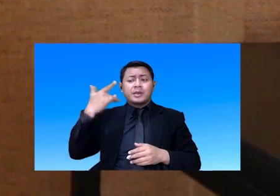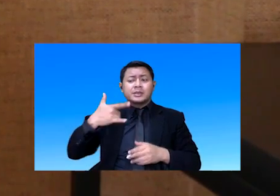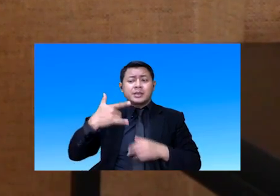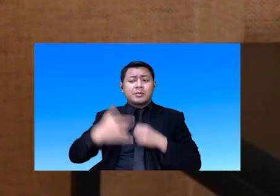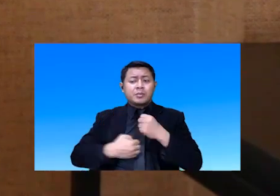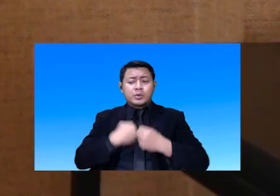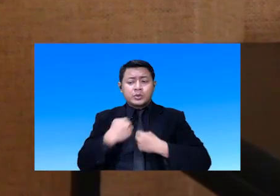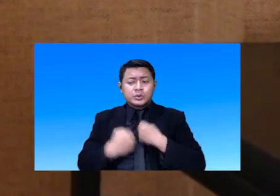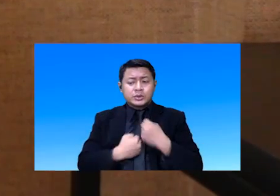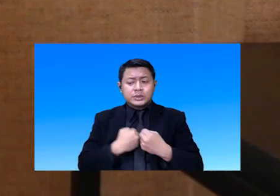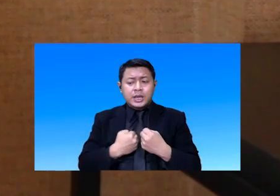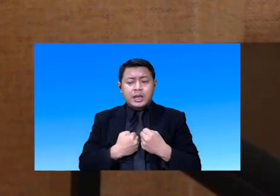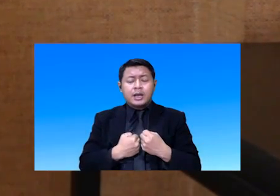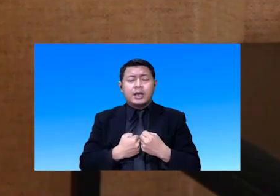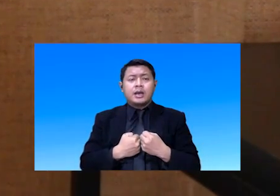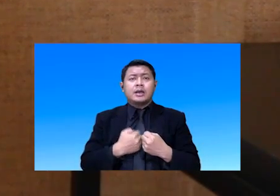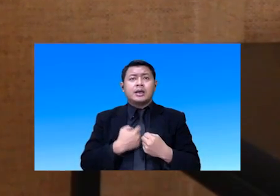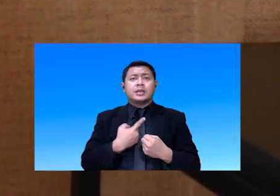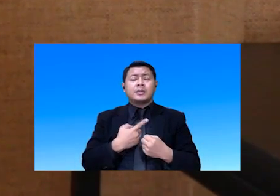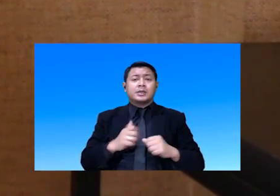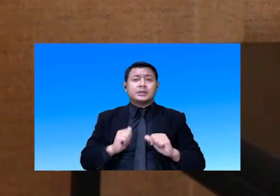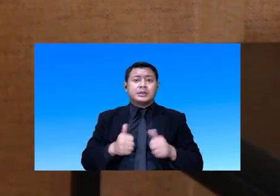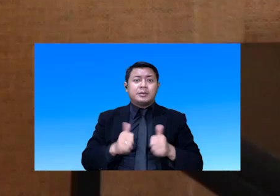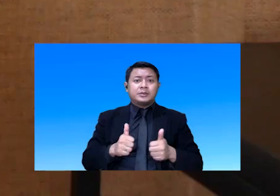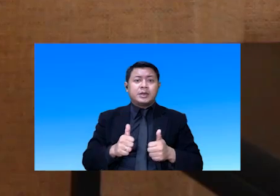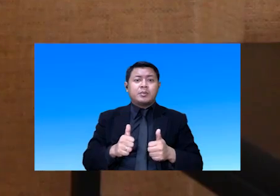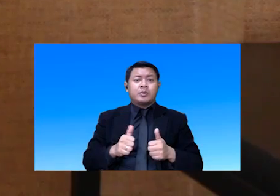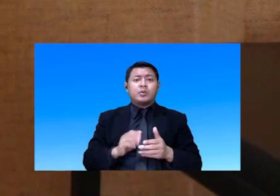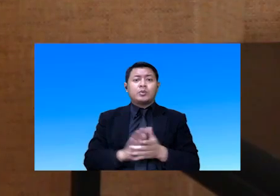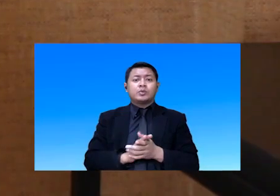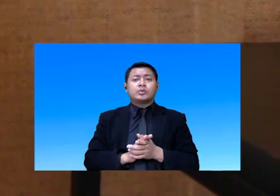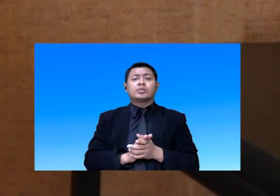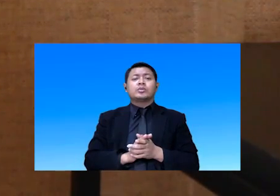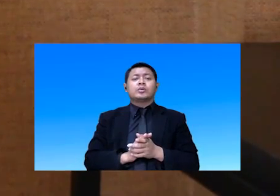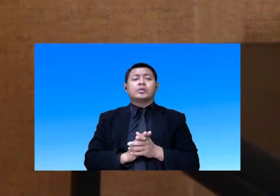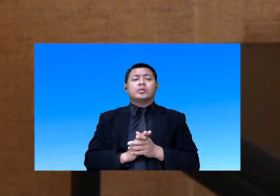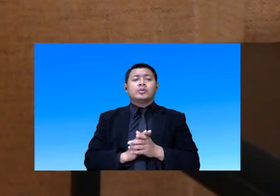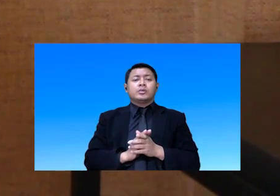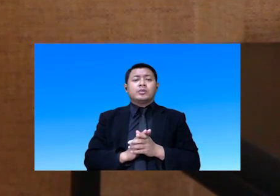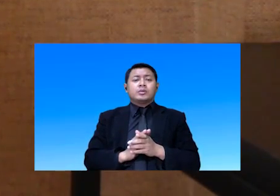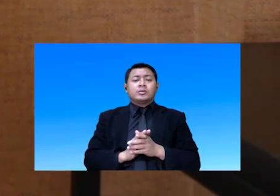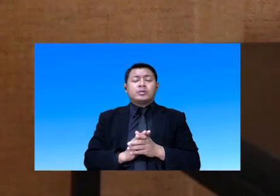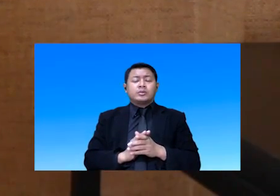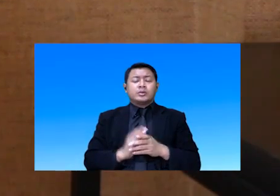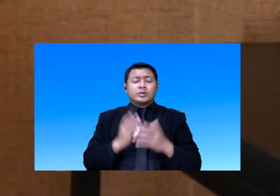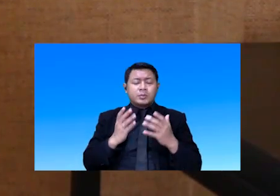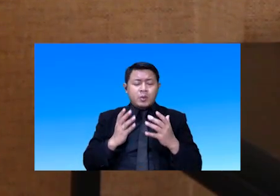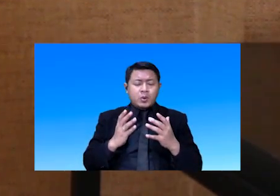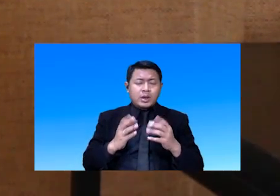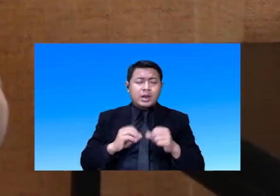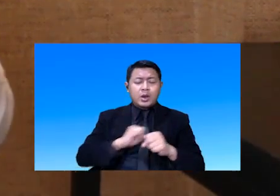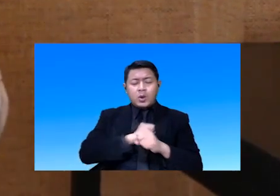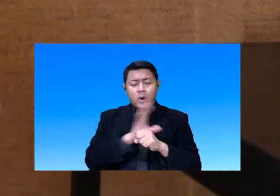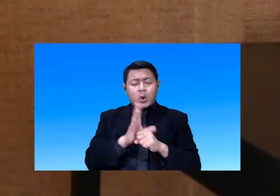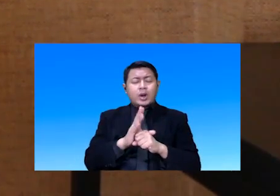lakukan, teman-teman semuanya. Kita masih bersiap untuk gelombang berikutnya, dan ini mengubah semuanya menurut kami.